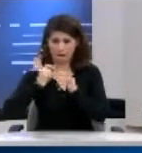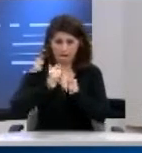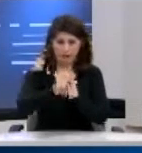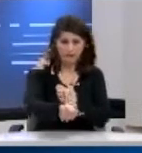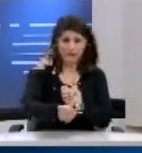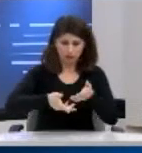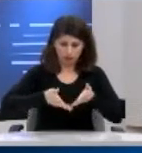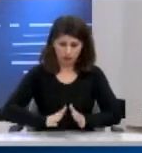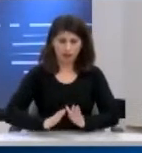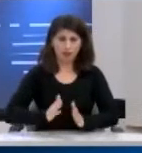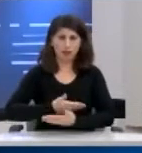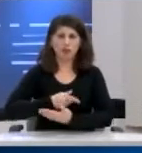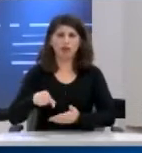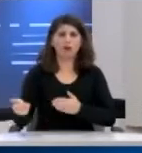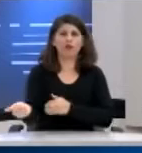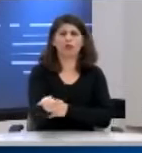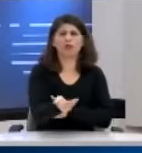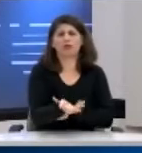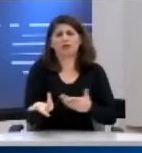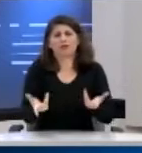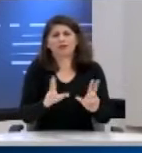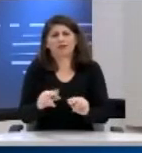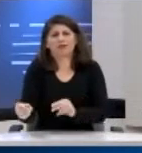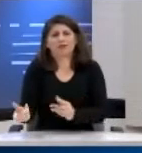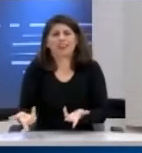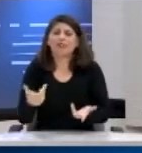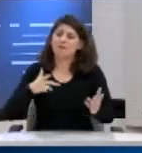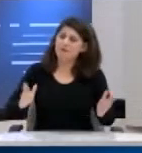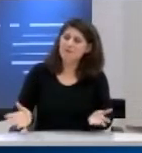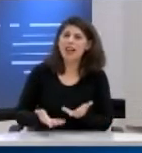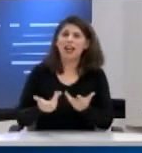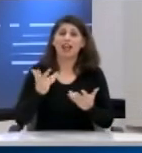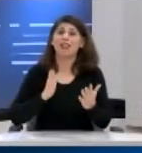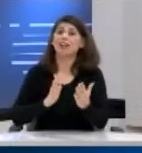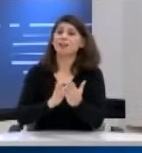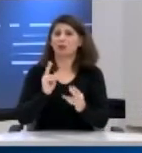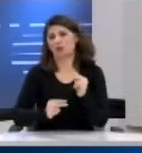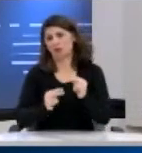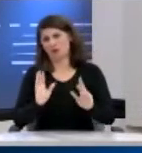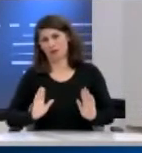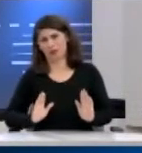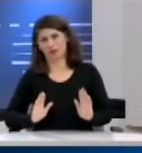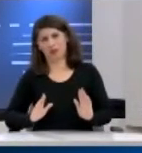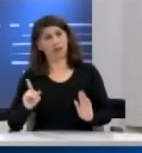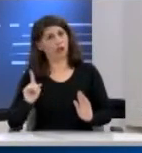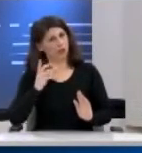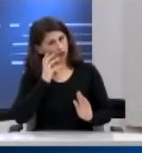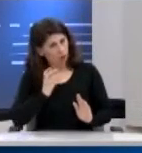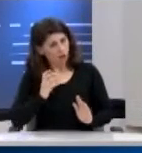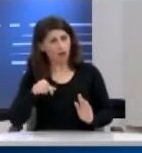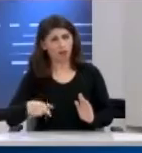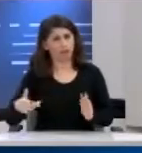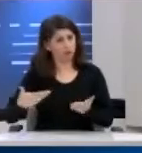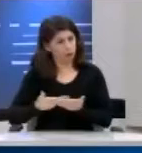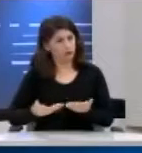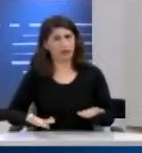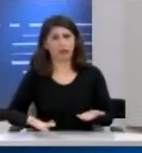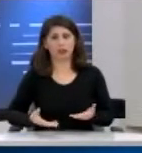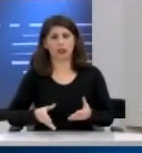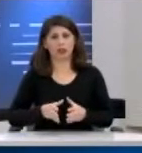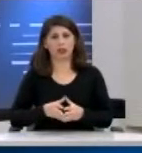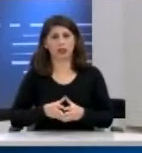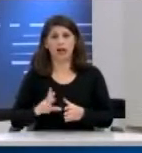γέννηση του παιδιού είναι ένα φιλοδόρημα. Διότι εντάξει, δεν αντιμετωπίζει το πρόβλημα. Όχι, είναι κάτι σοβαρό αυτό που προτείνεται.